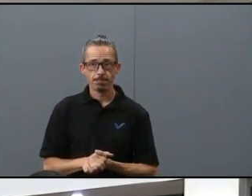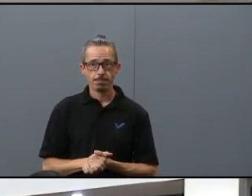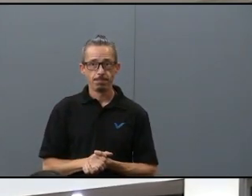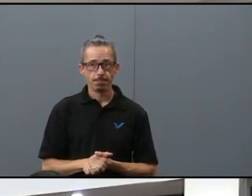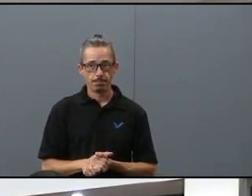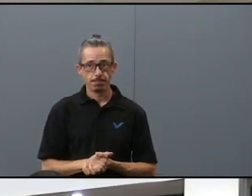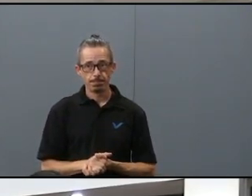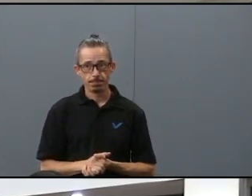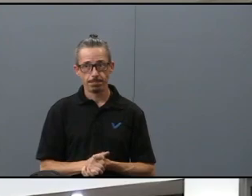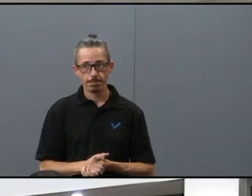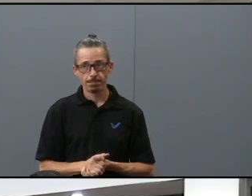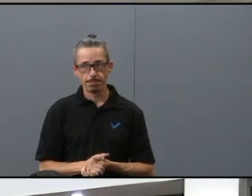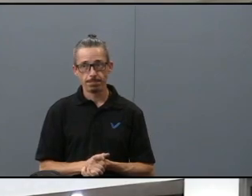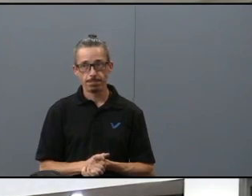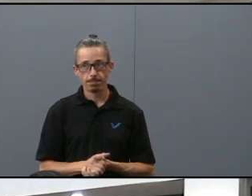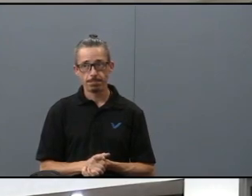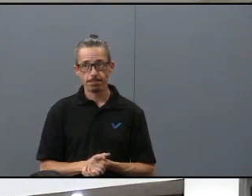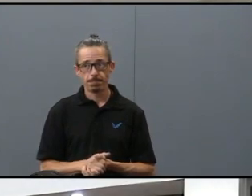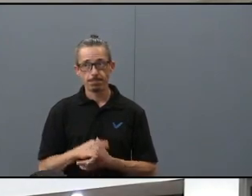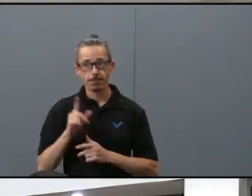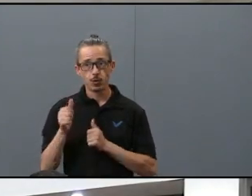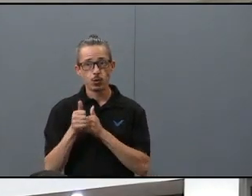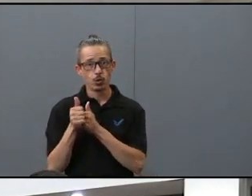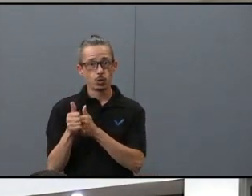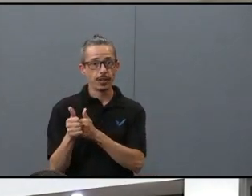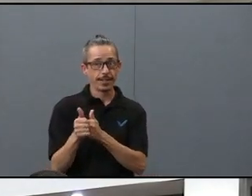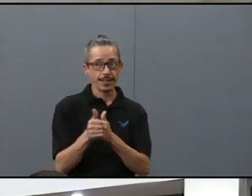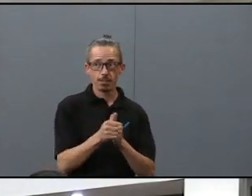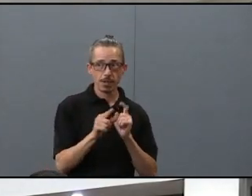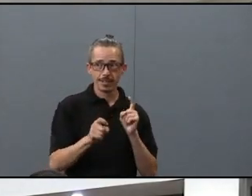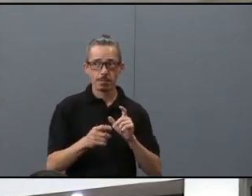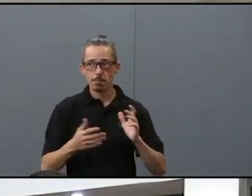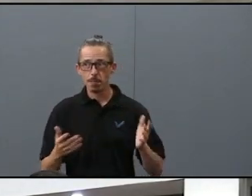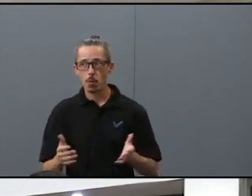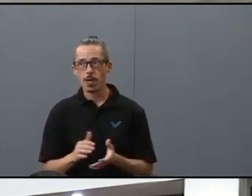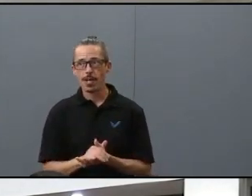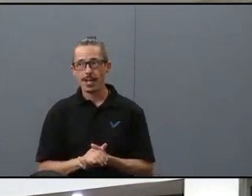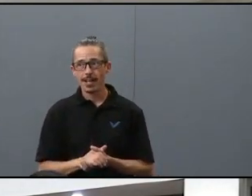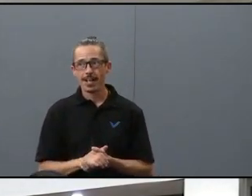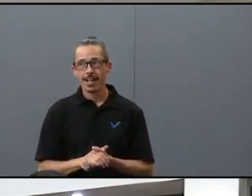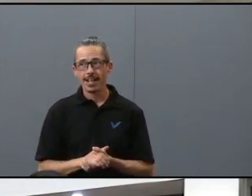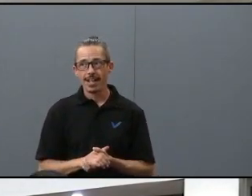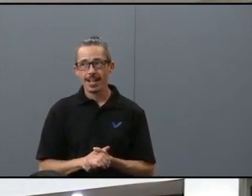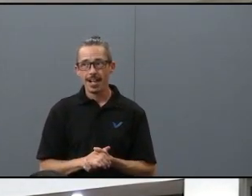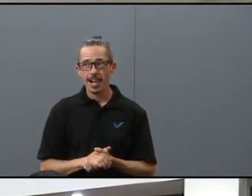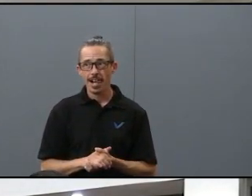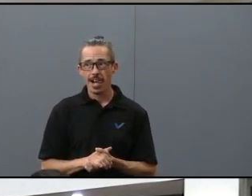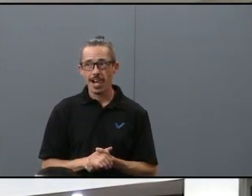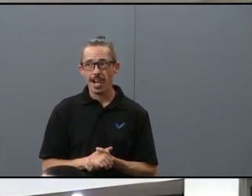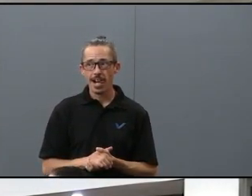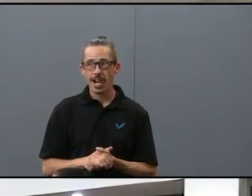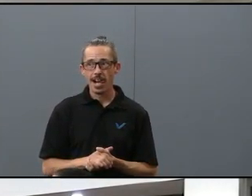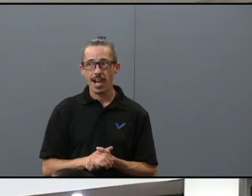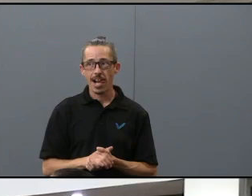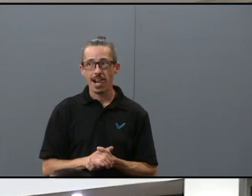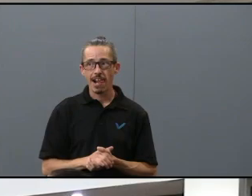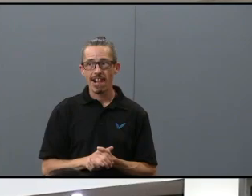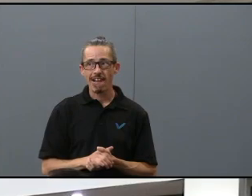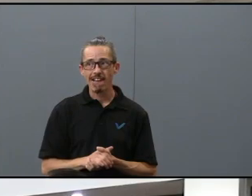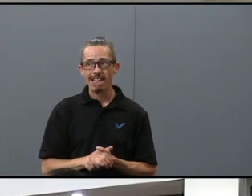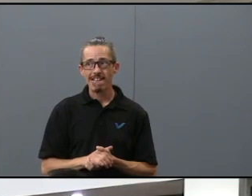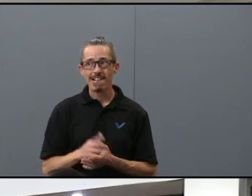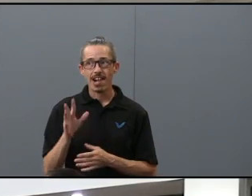chrétien les questions se suivent mais ne se ressemblent Pasi j'ai une chance sur deux de de j'ai 50 % de